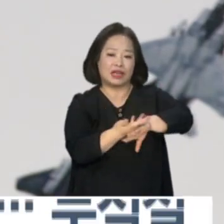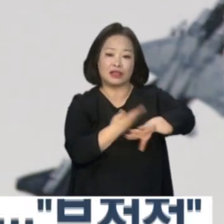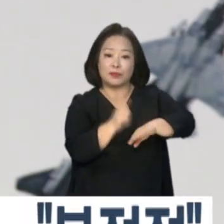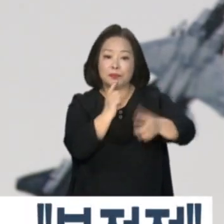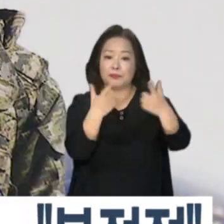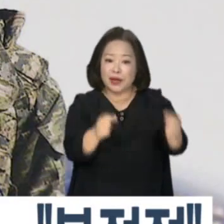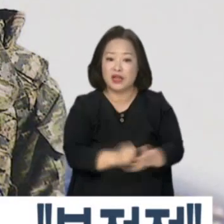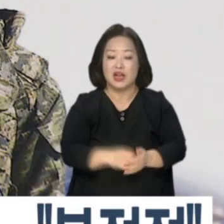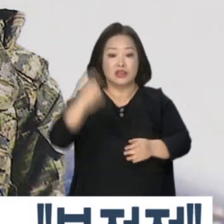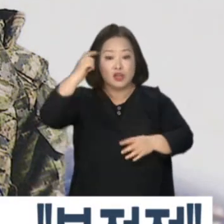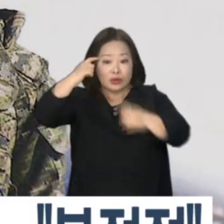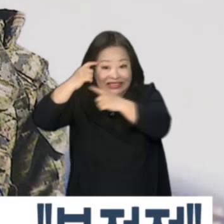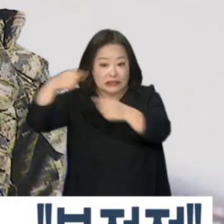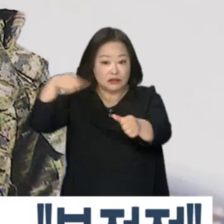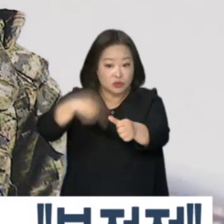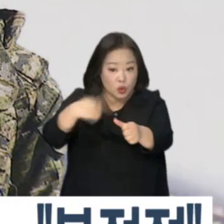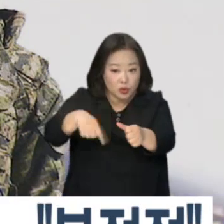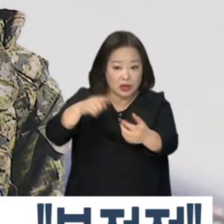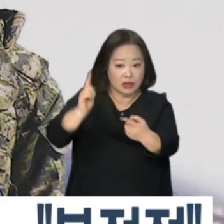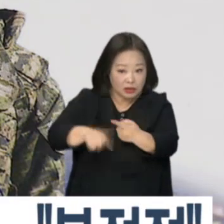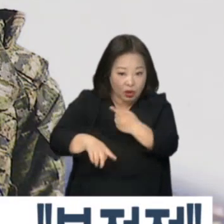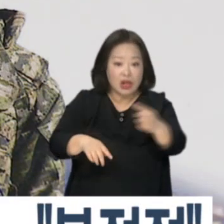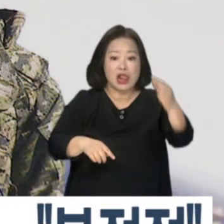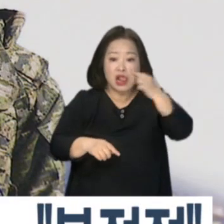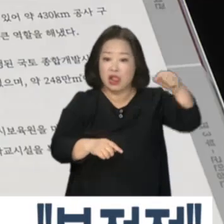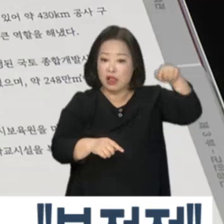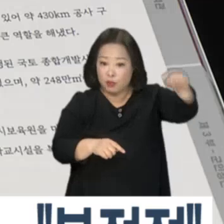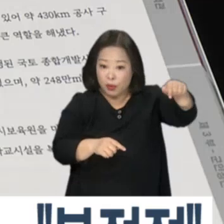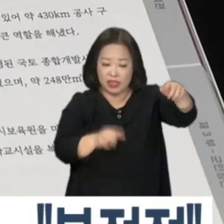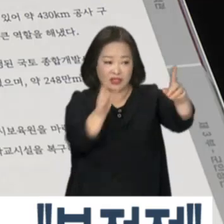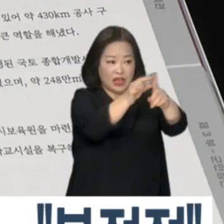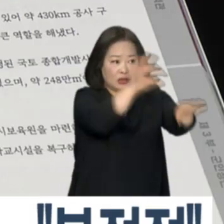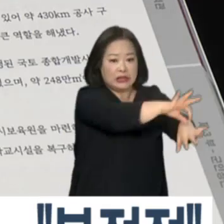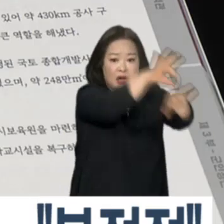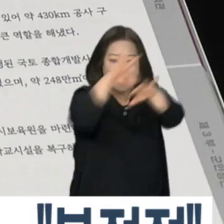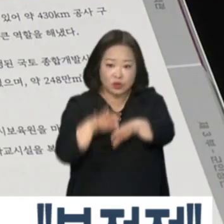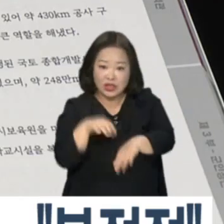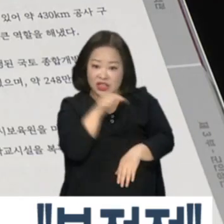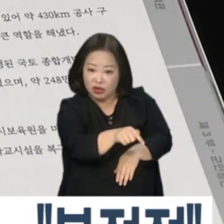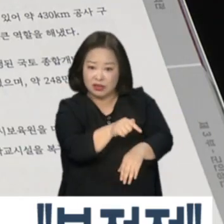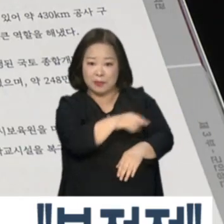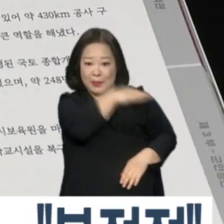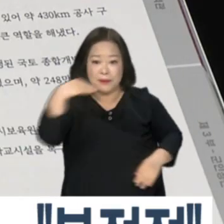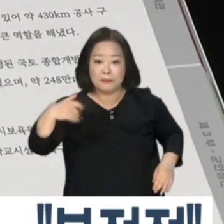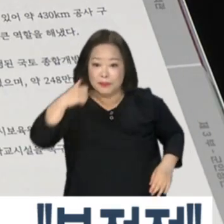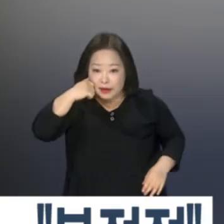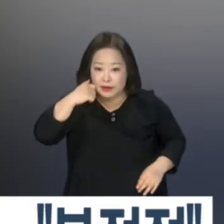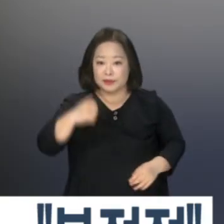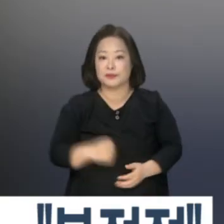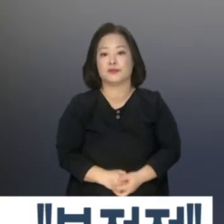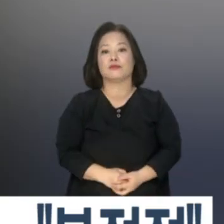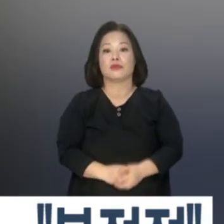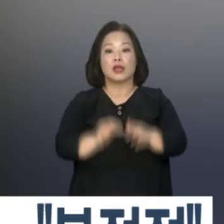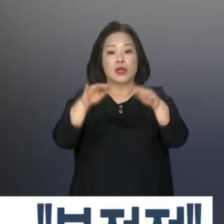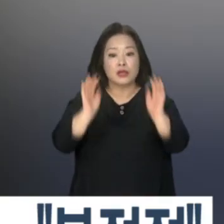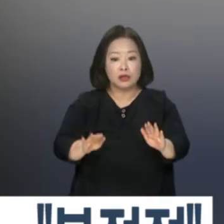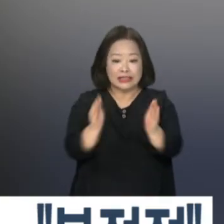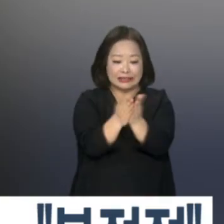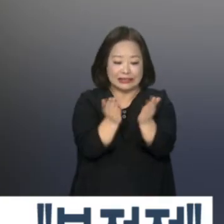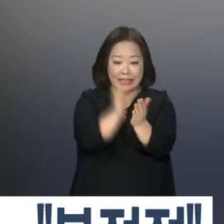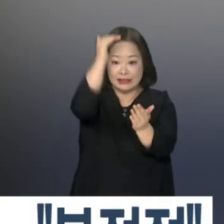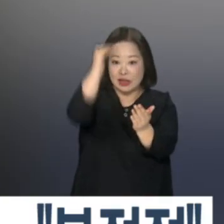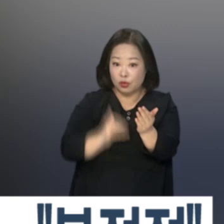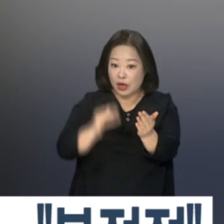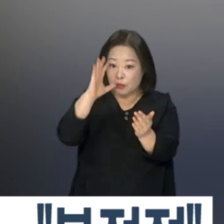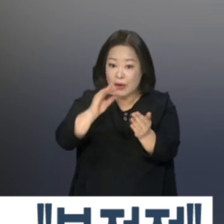정신교육 교재에 독도에 대한 일본의 억지 주장을 그대로 기술한 것 자체가 부족했다는 지적이 나옵니다 특히 교재에는